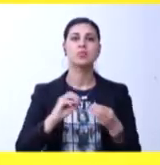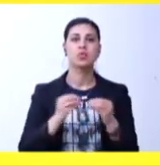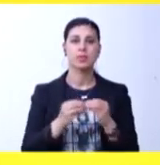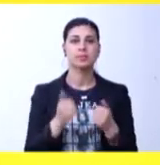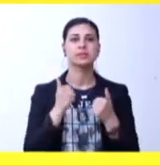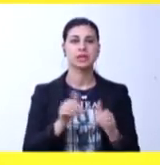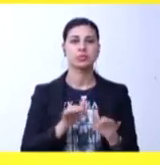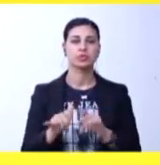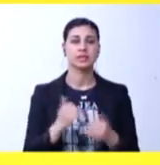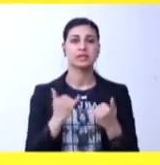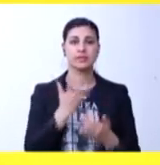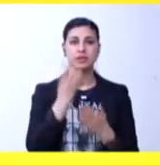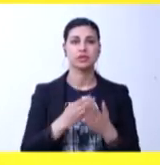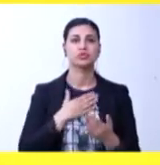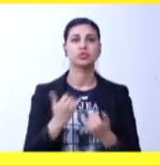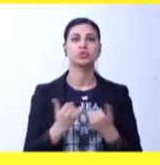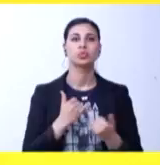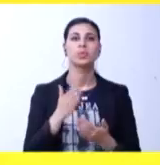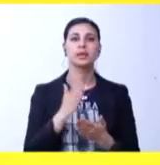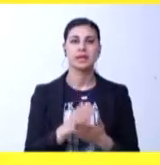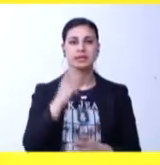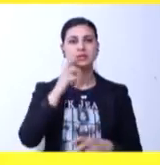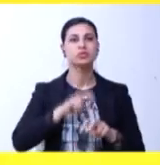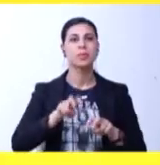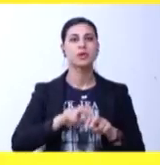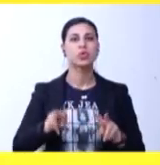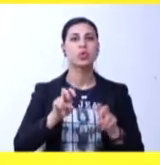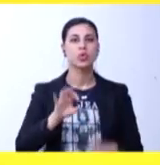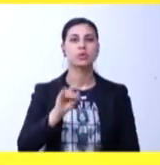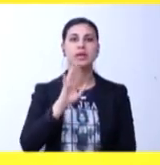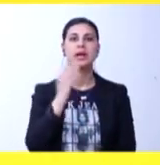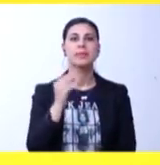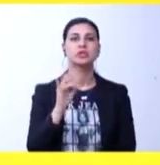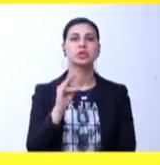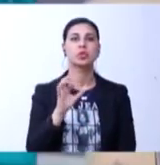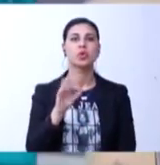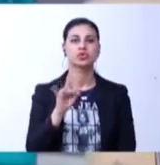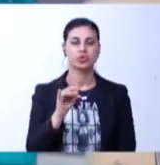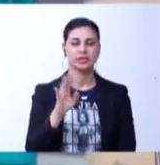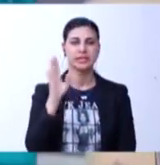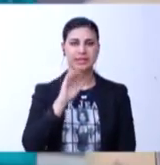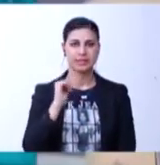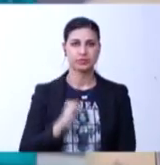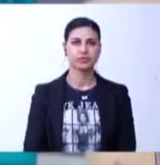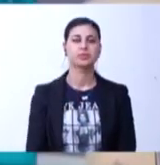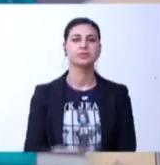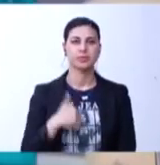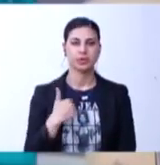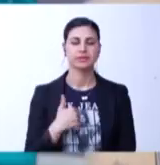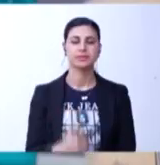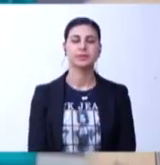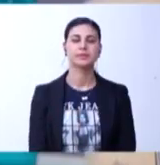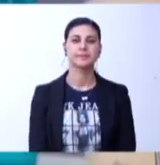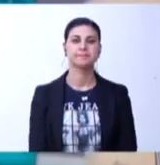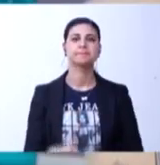უკეთ მოსაგვარებლად. დღევანდელი ჩვენი სტუმარი გახლავთ სტომატოლოგი, ორთოდონტი, ქალბატონი ნინო ორჯონიკიძე. დილომშვიდობისა ნინო. მოგესალმებით